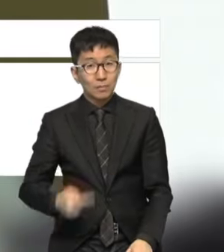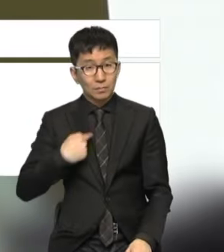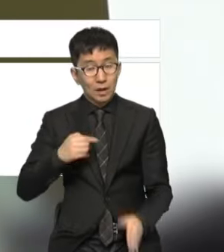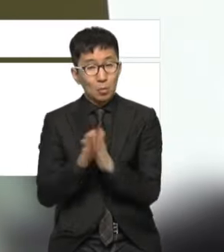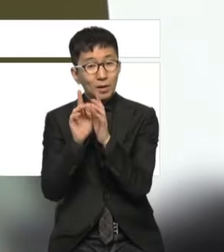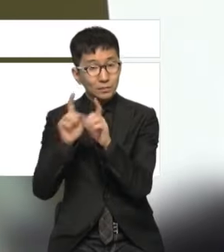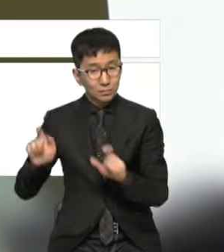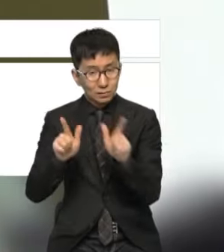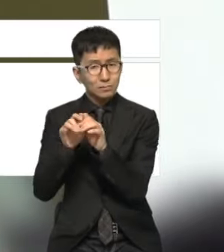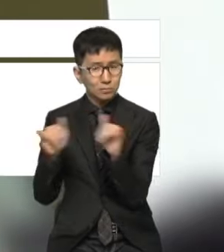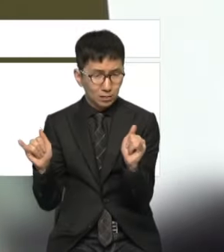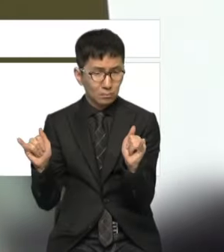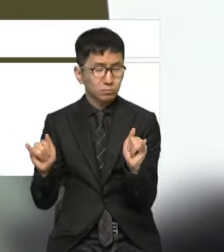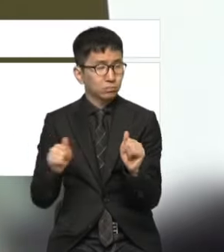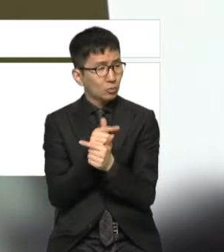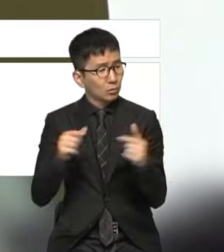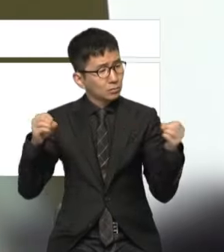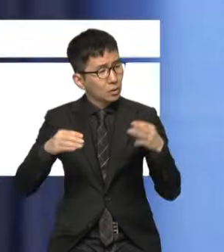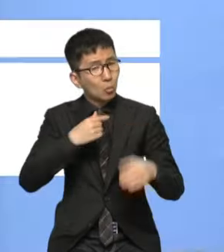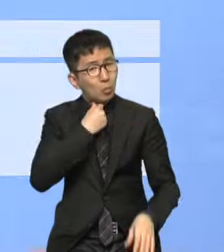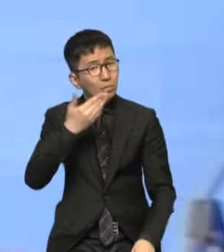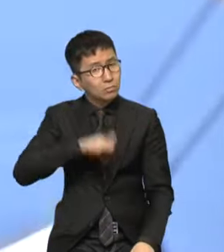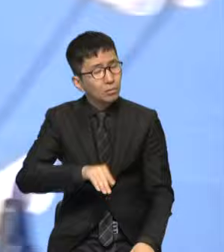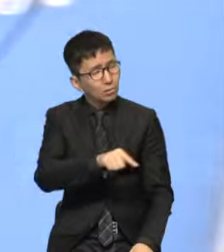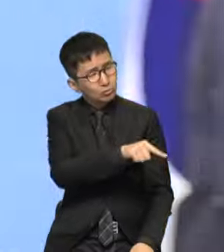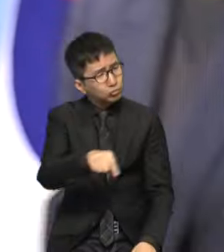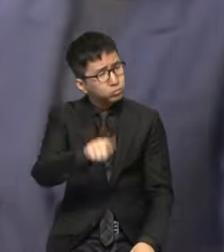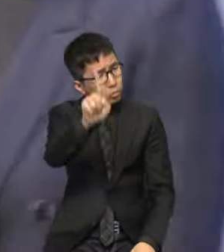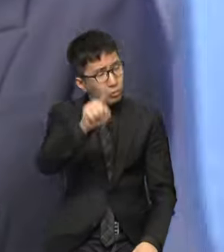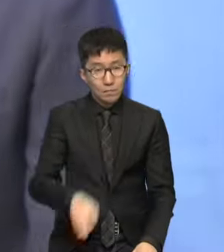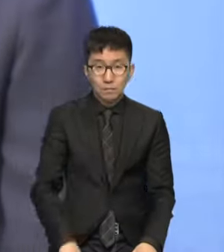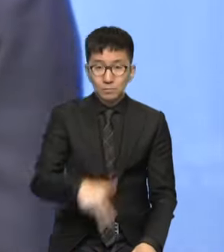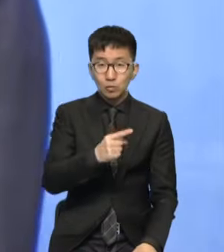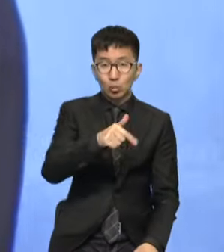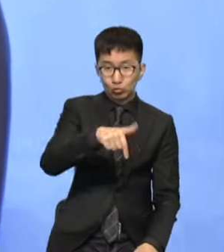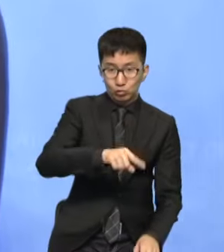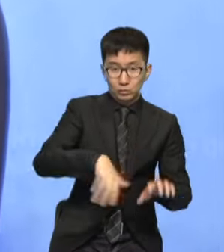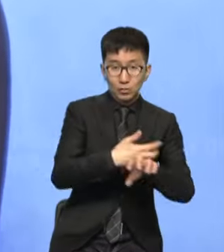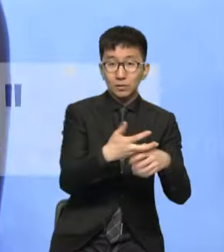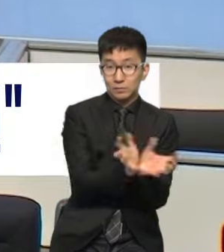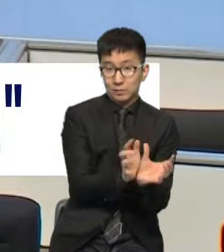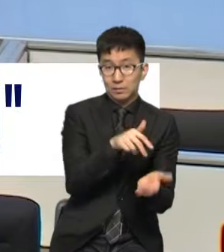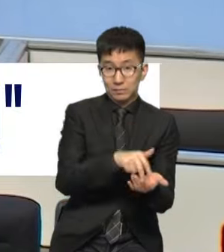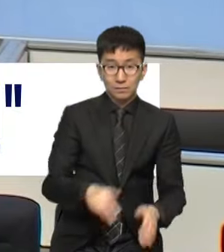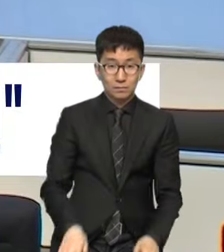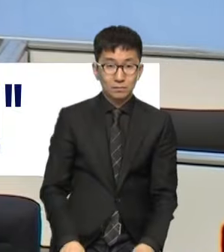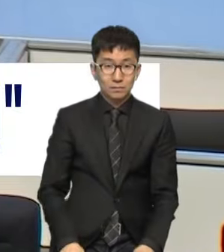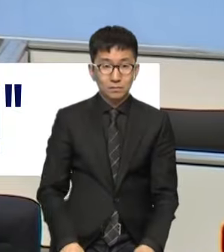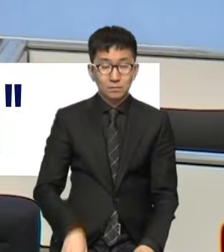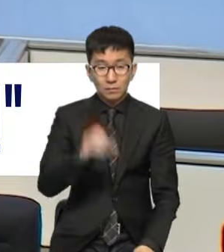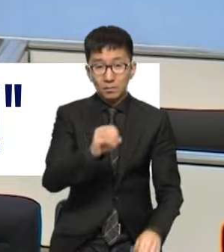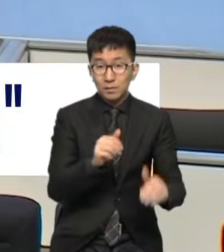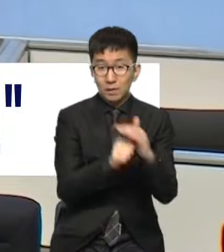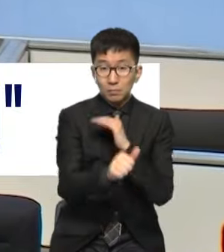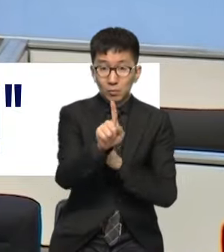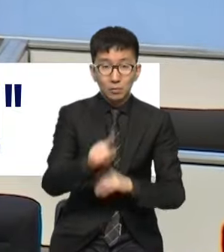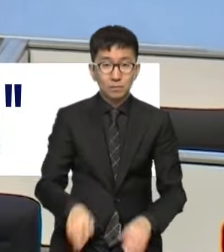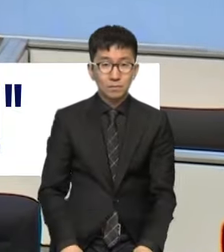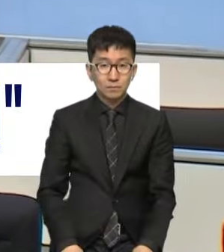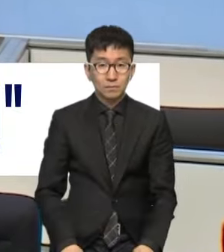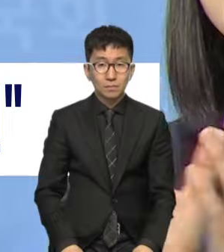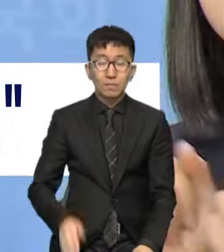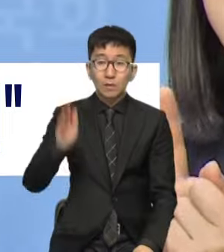사람으로서 굉장히 속상한 시간이었다. 이런 가운데 조국혁신당 조국 대표는 비례정당은 유세차나 마이크